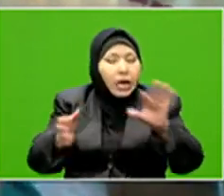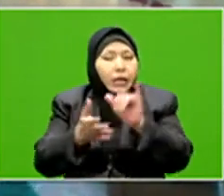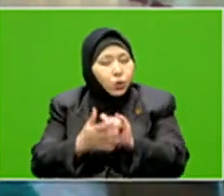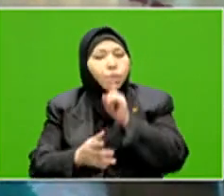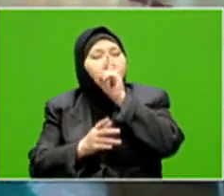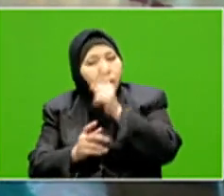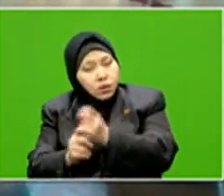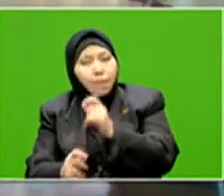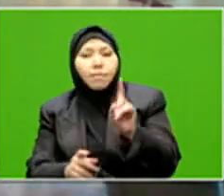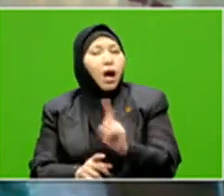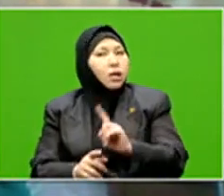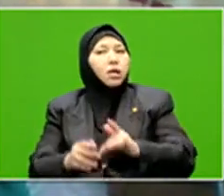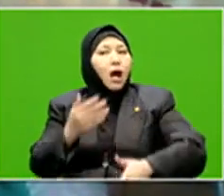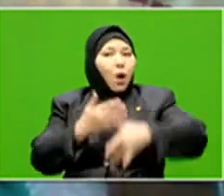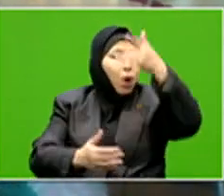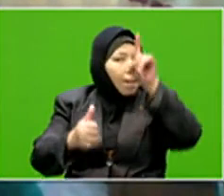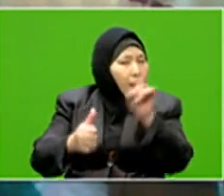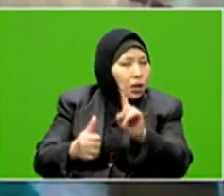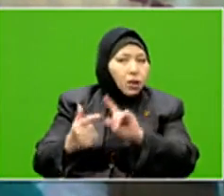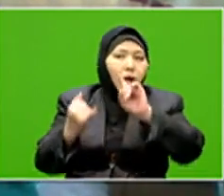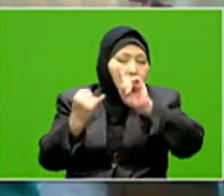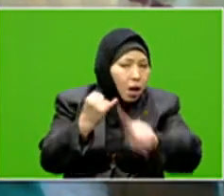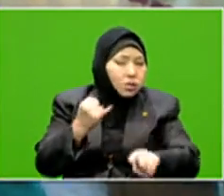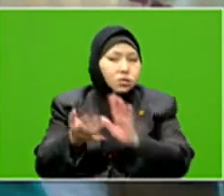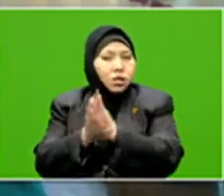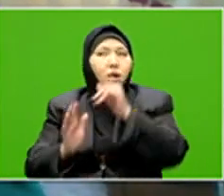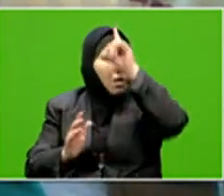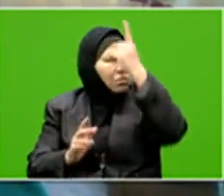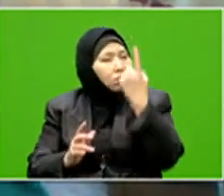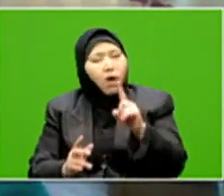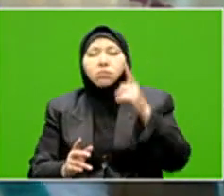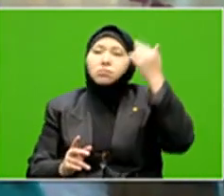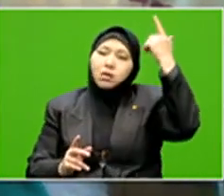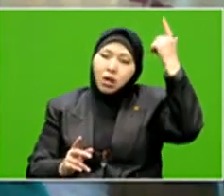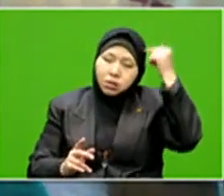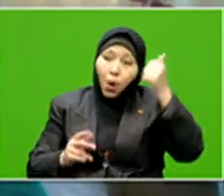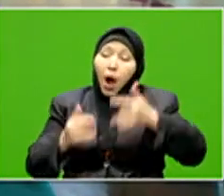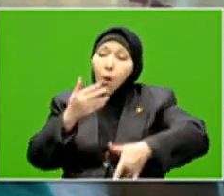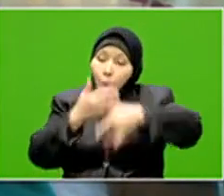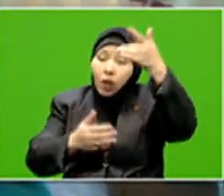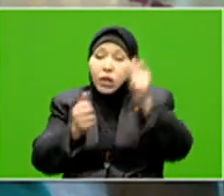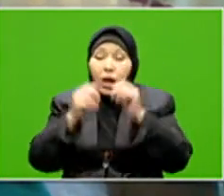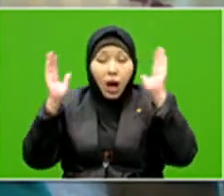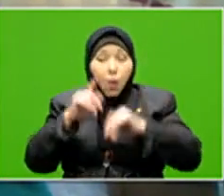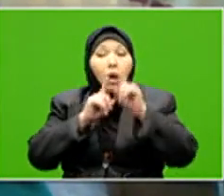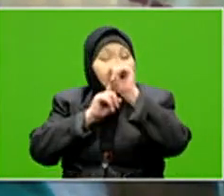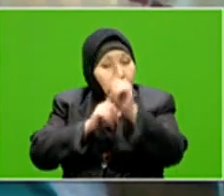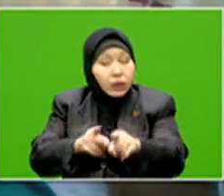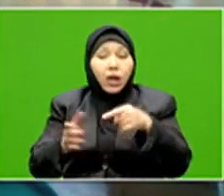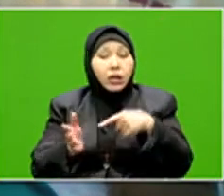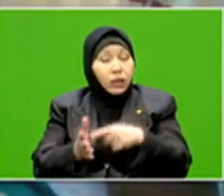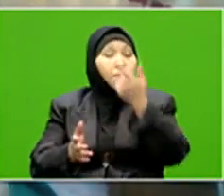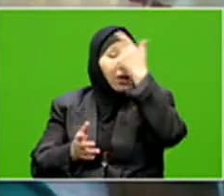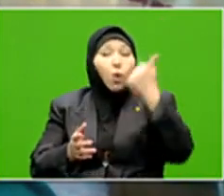menentukan mana yang dahulu, mana yang kemudian. Allah yang Maha mengetahui. Didahulukan dengan perintah salat dalam ayat ini